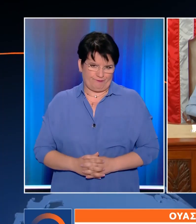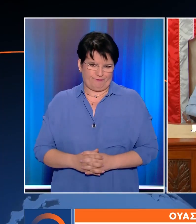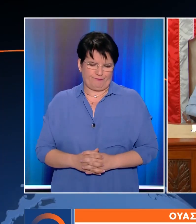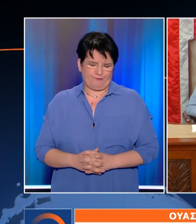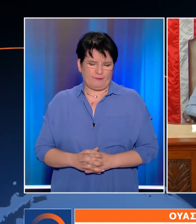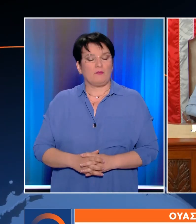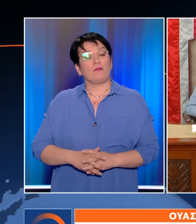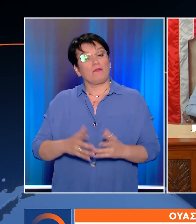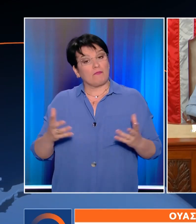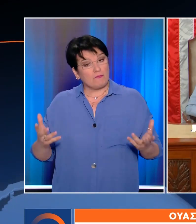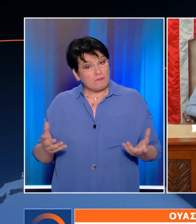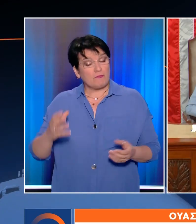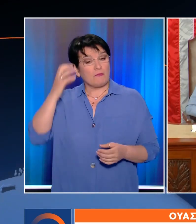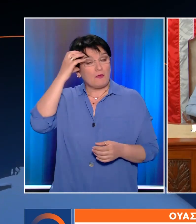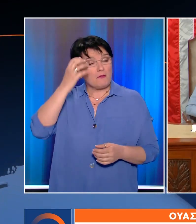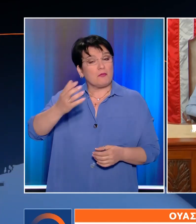όταν ήταν ακόμα